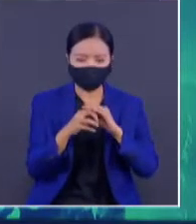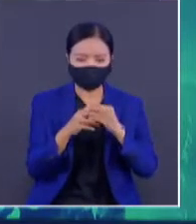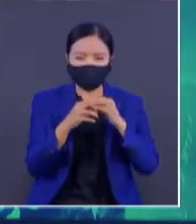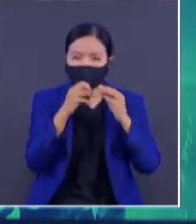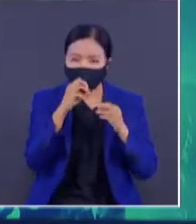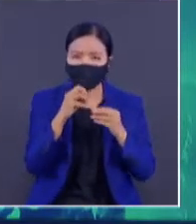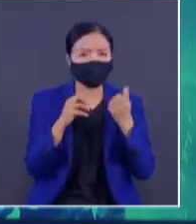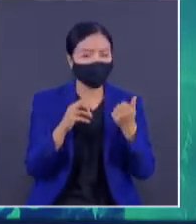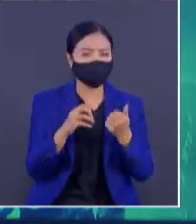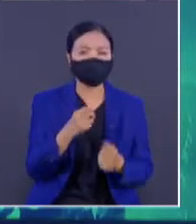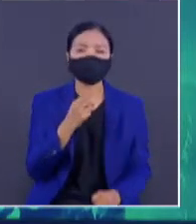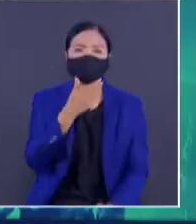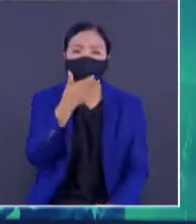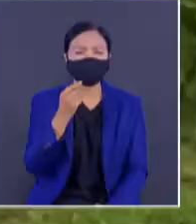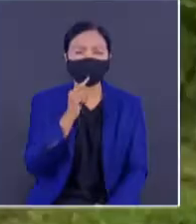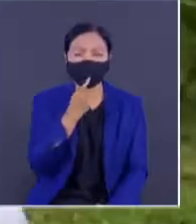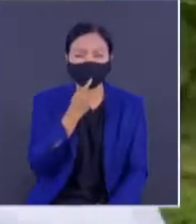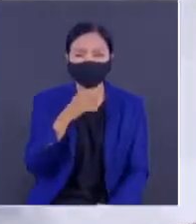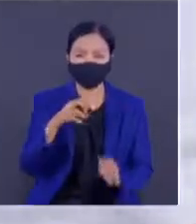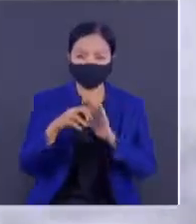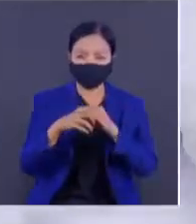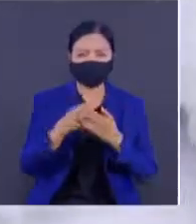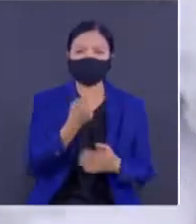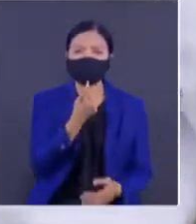วานอมเปรี้ยวแล้วก็เปลือกไม่ขมด้วยค่ะ